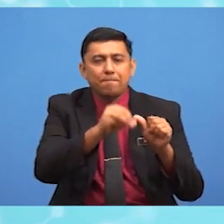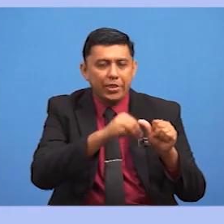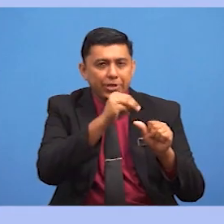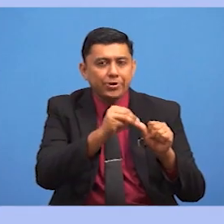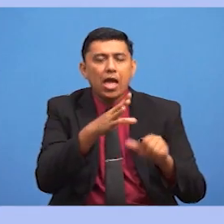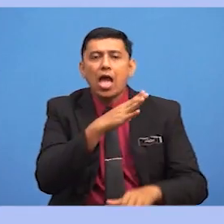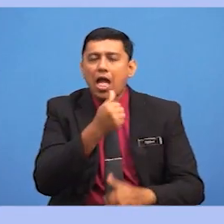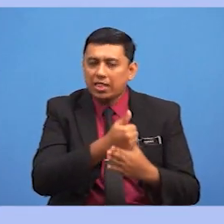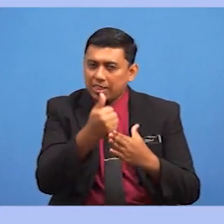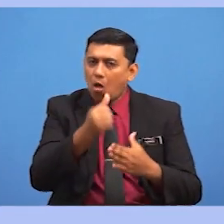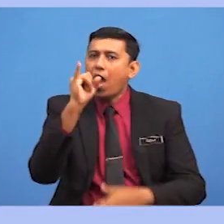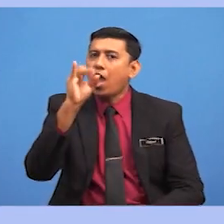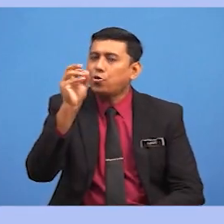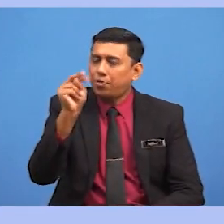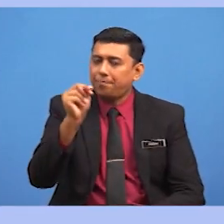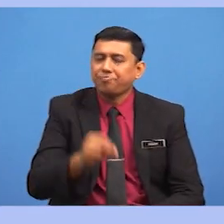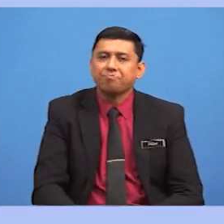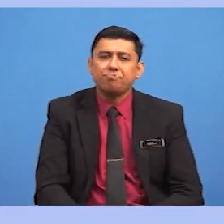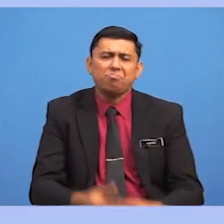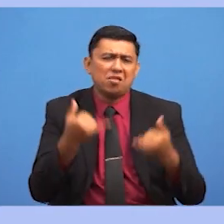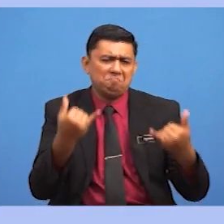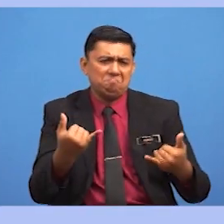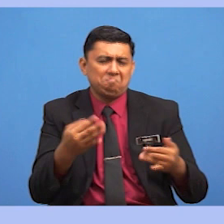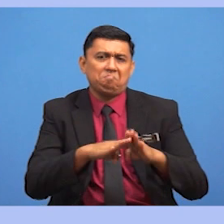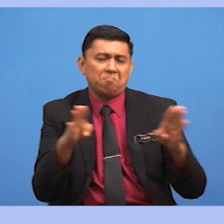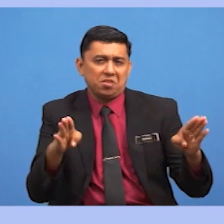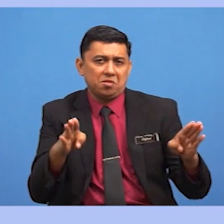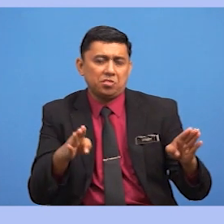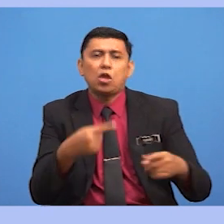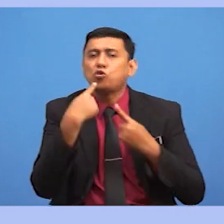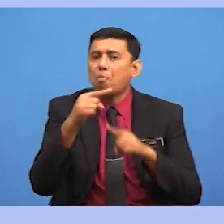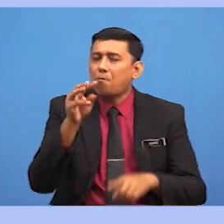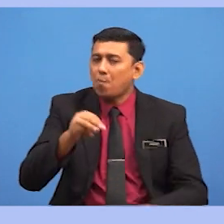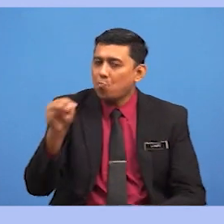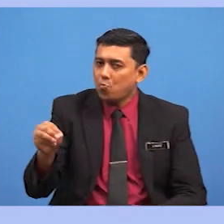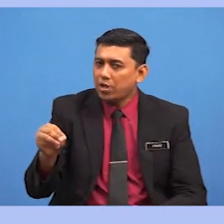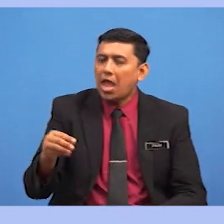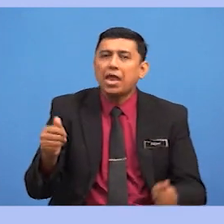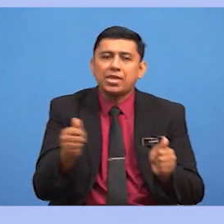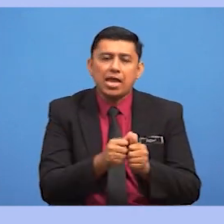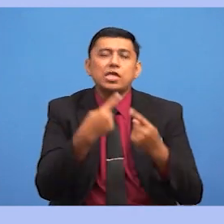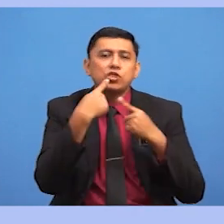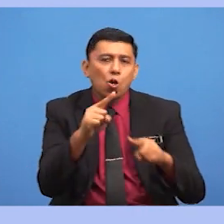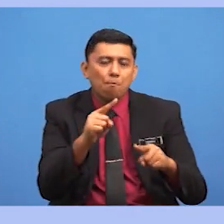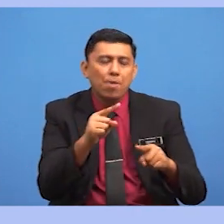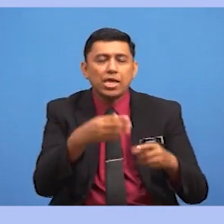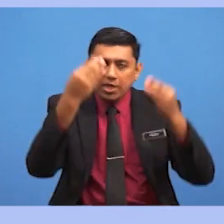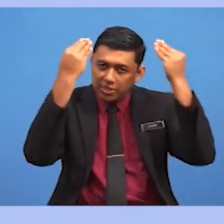ion. Sekarang, cuba bandingkan jawapan murid-murid dengan jawapan yang cikgu